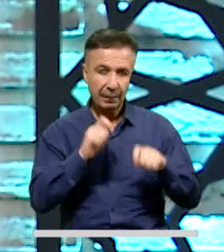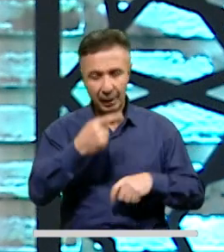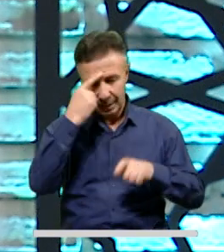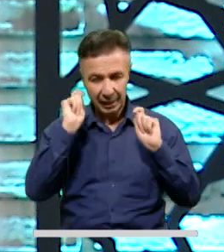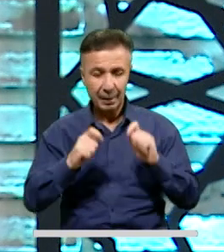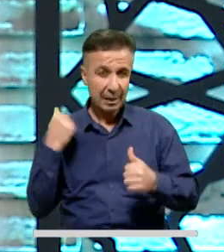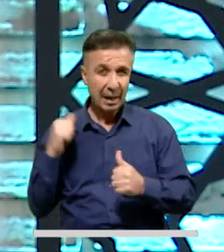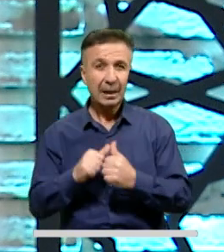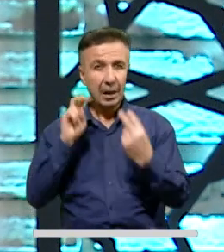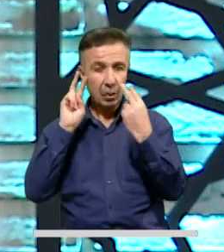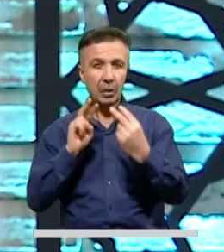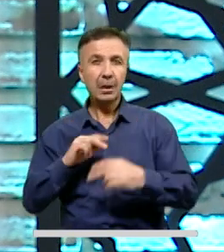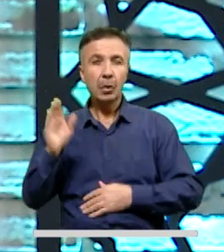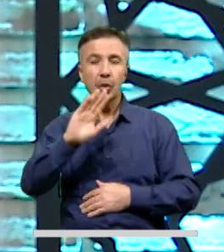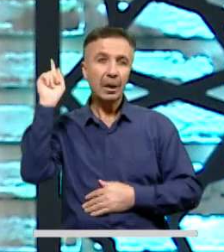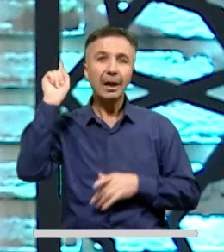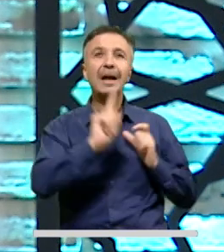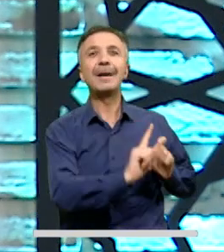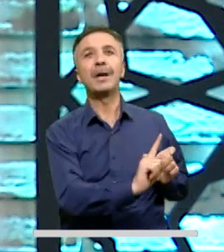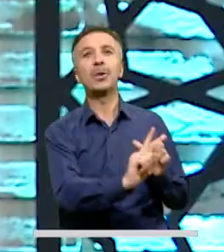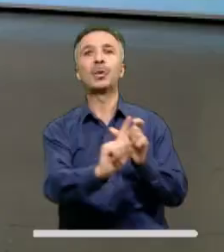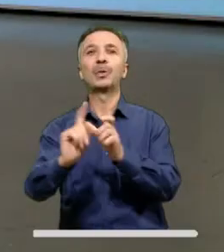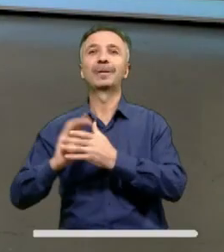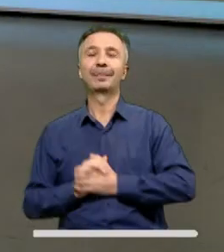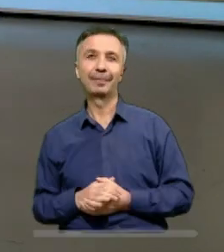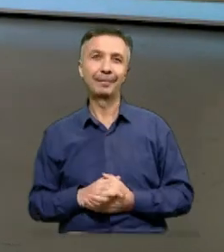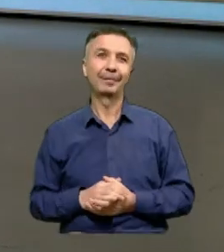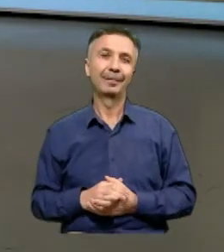Tekrar görüşünceye dek hoşça kalın, Allah'a emanet olun.